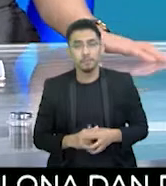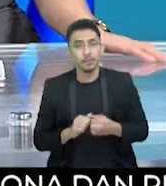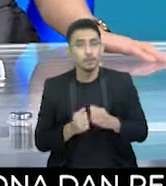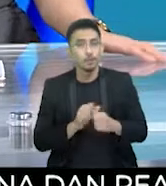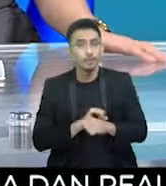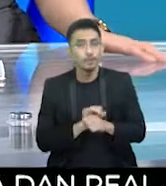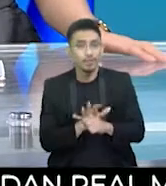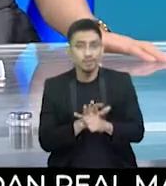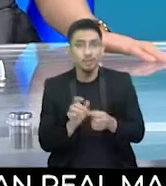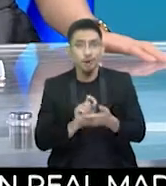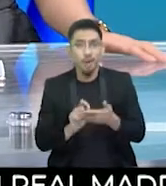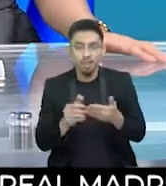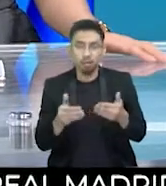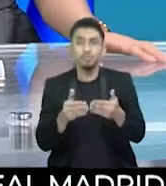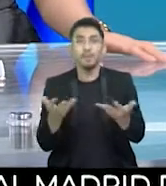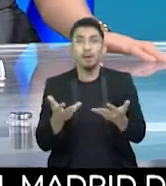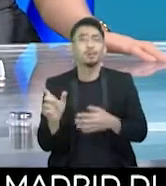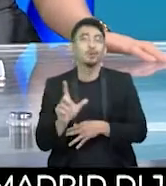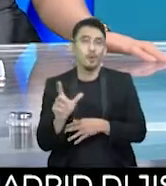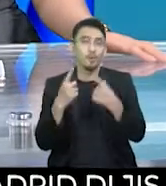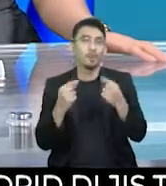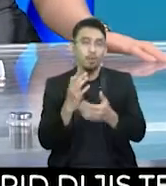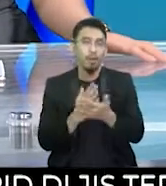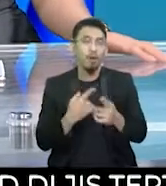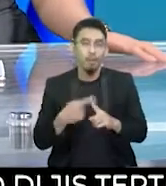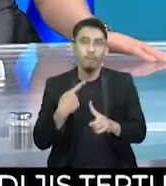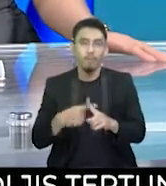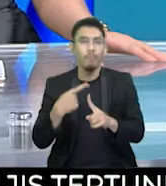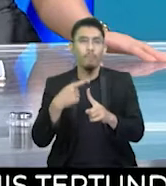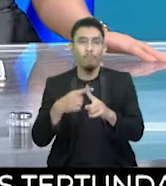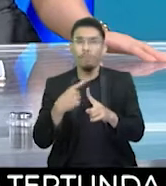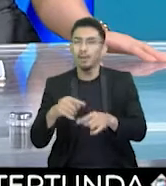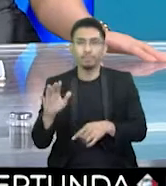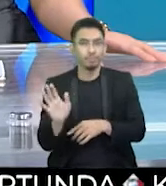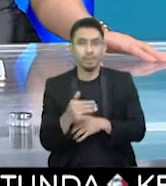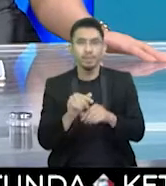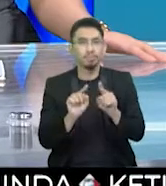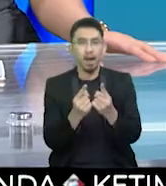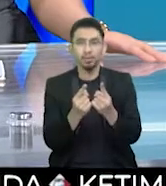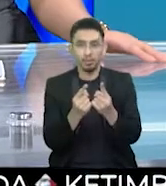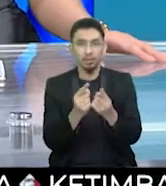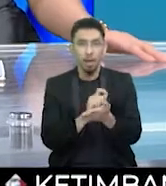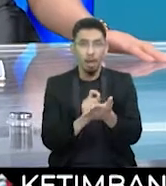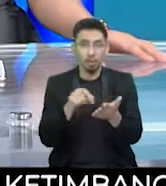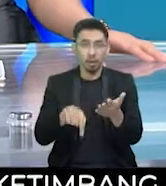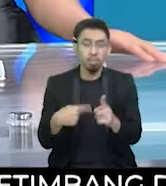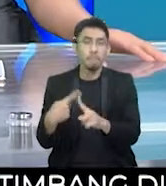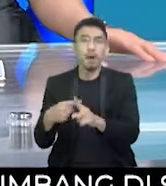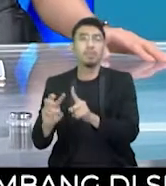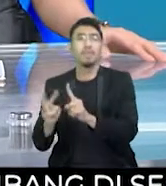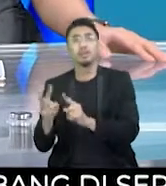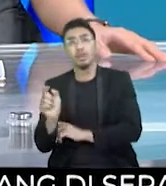Temuan kasus COVID-19 di sekolah Kota Solo, Jawa Tengah terus bertambah. Dari semula 11 sekolah, kini menjadi total 13